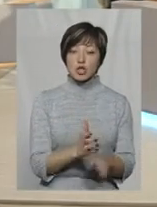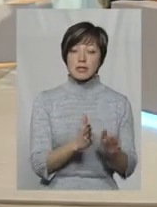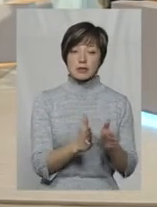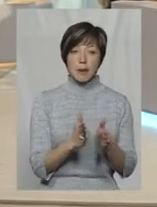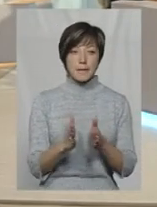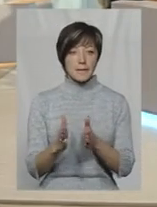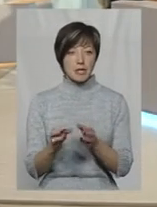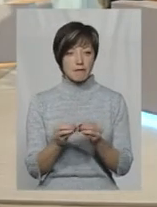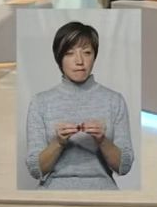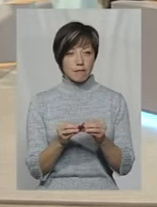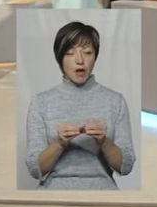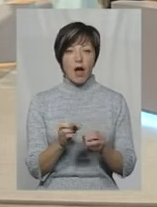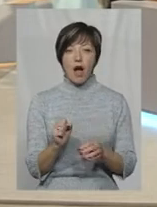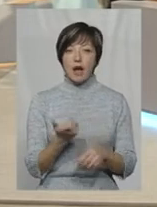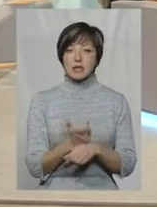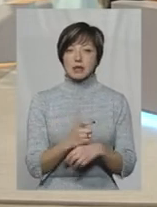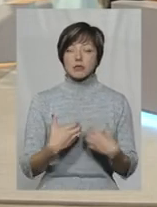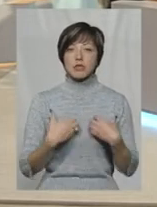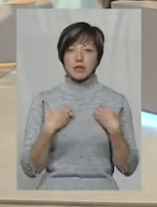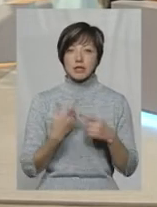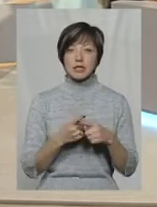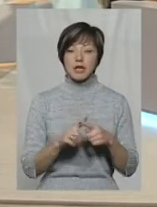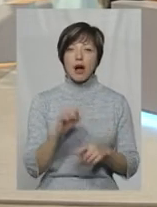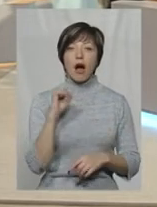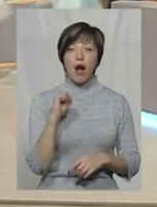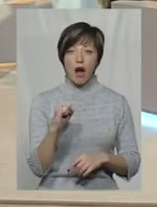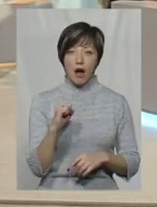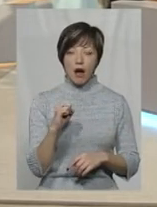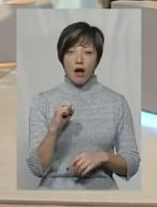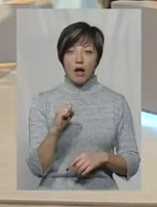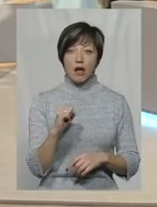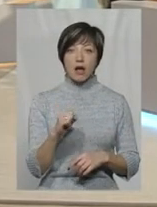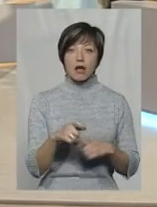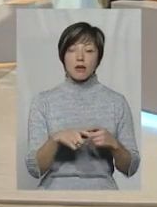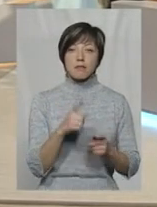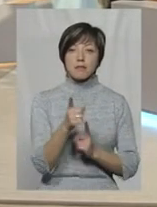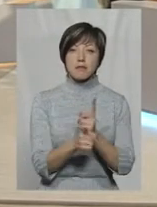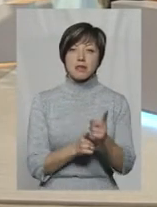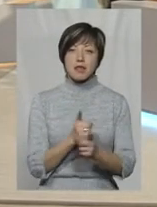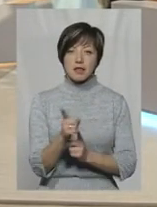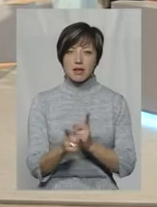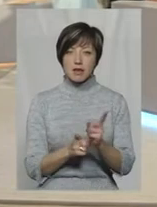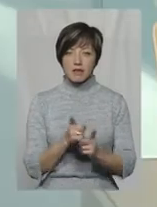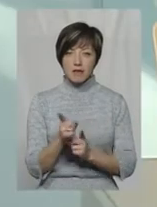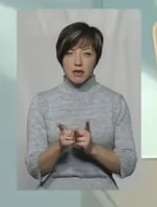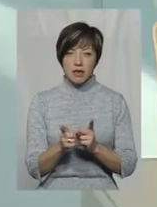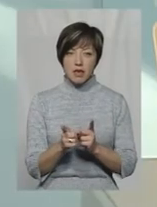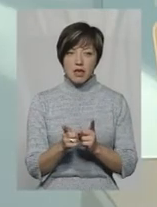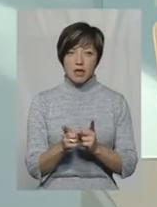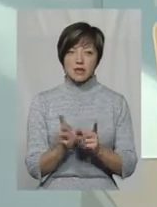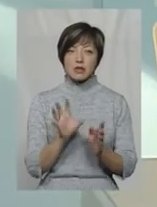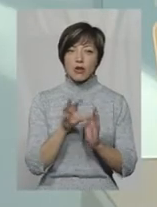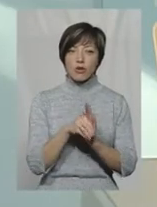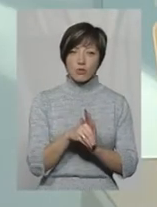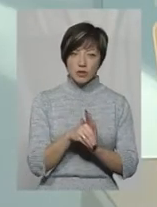стабільніші. А самий жахливий вірус – це А. Він надзвичайно мінливий за рахунок